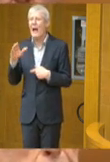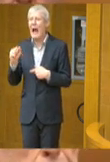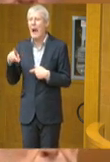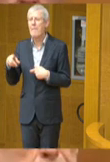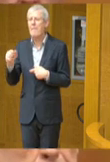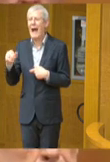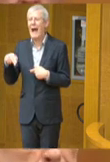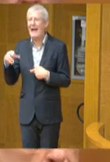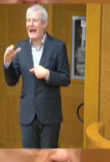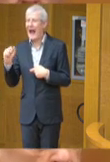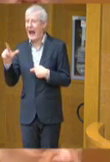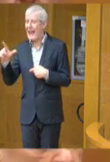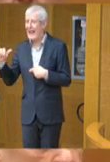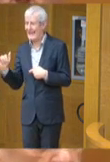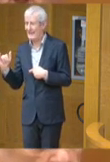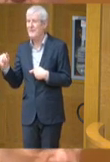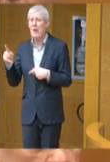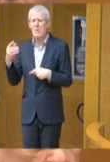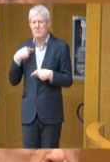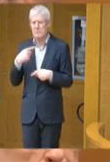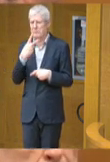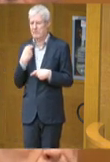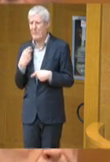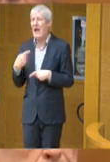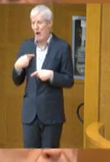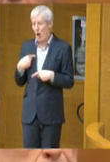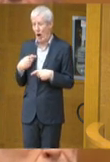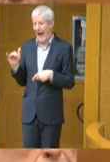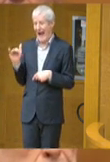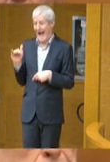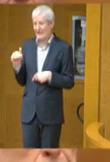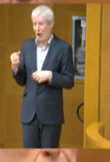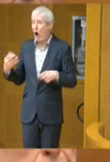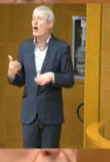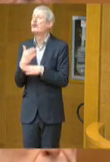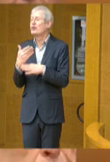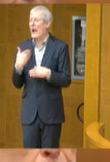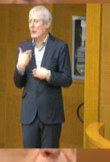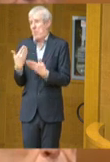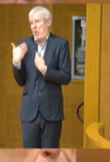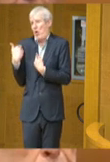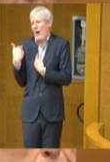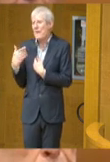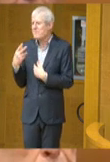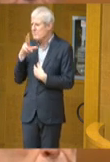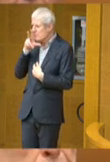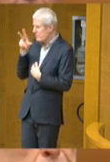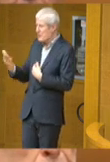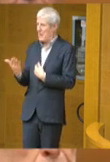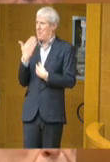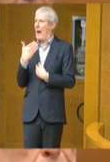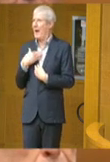del CIP, che quando ero ragazzo, avevo appena avuto l'incidente, mi ha detto: guarda che se tu sarai in grado